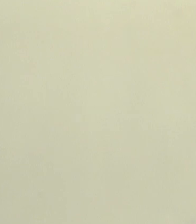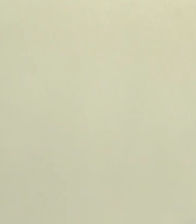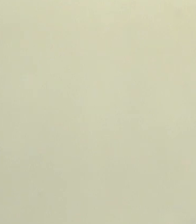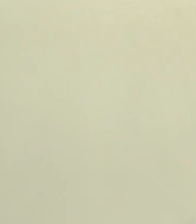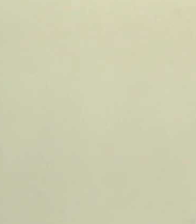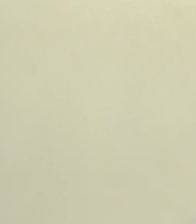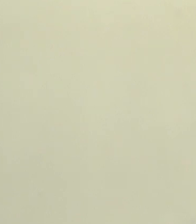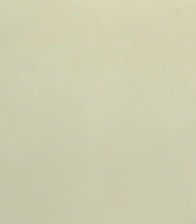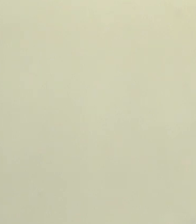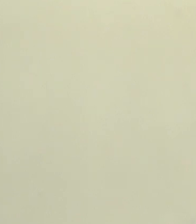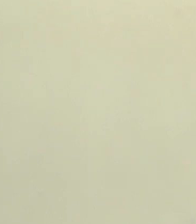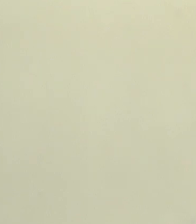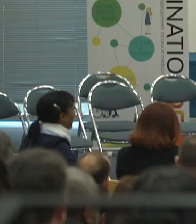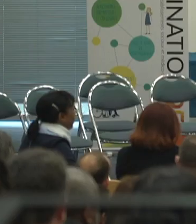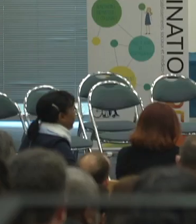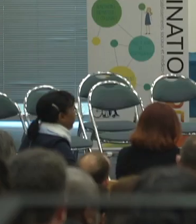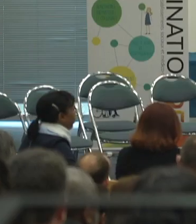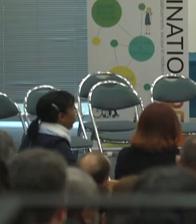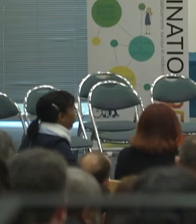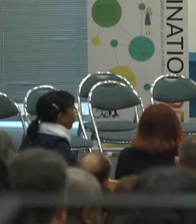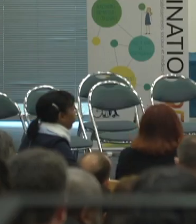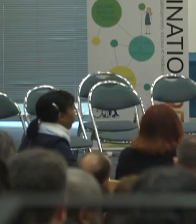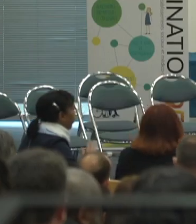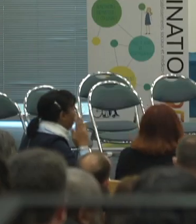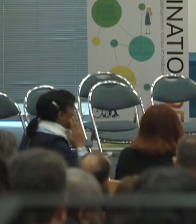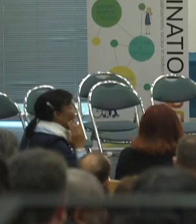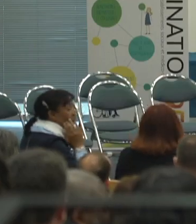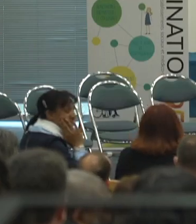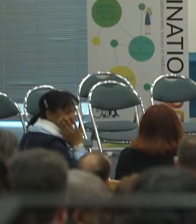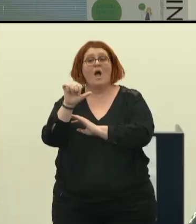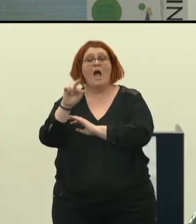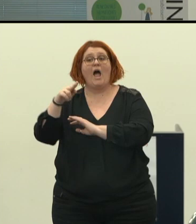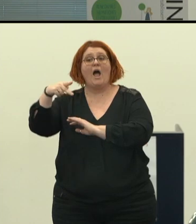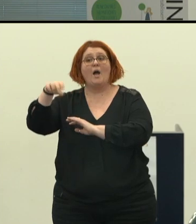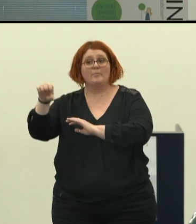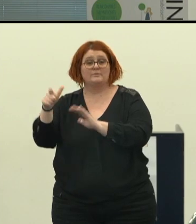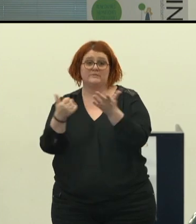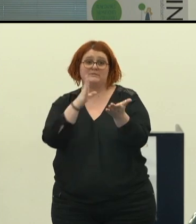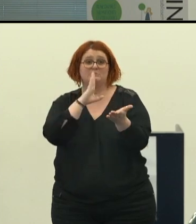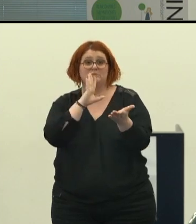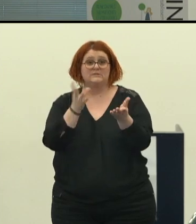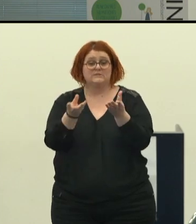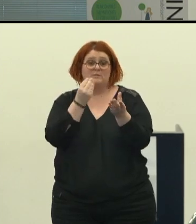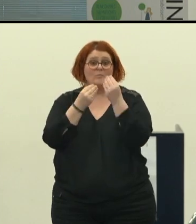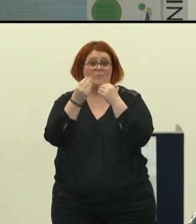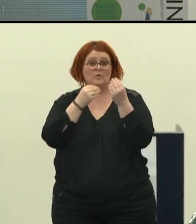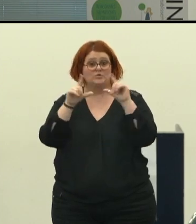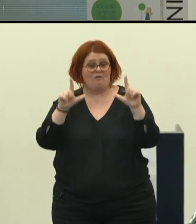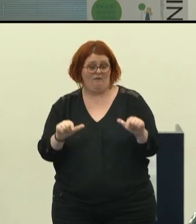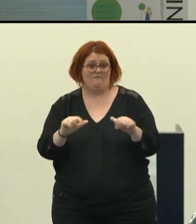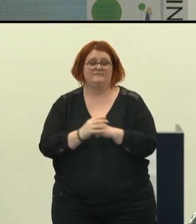Et puis, merci aussi à Les Ates la Montagne de l'association ARP qui a assuré la prestation de